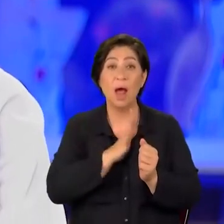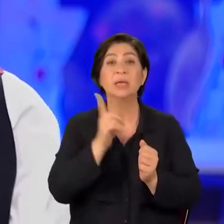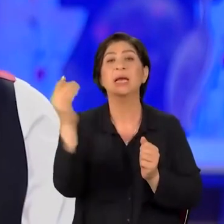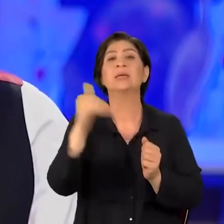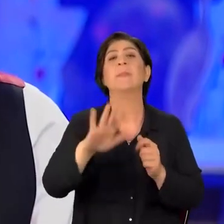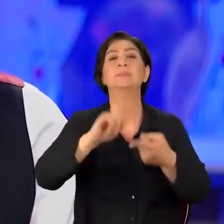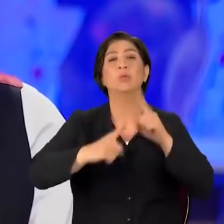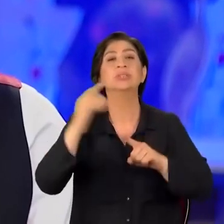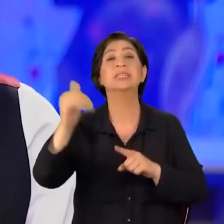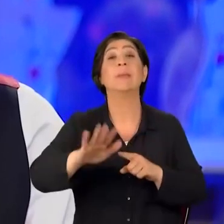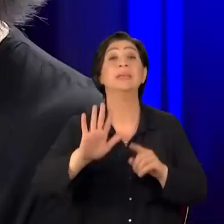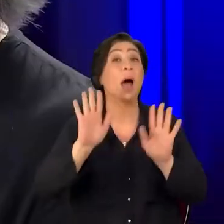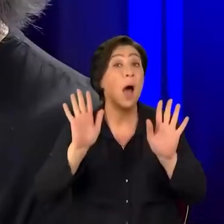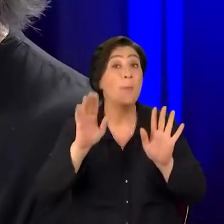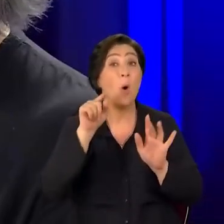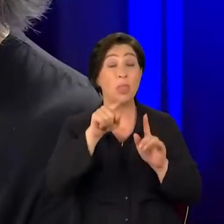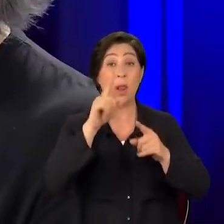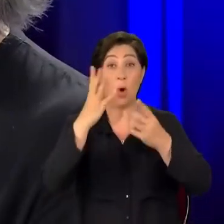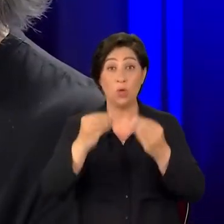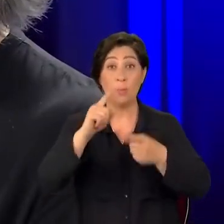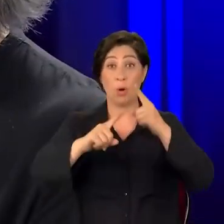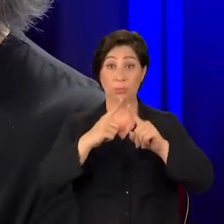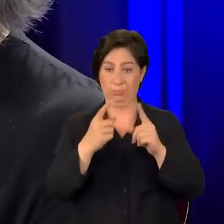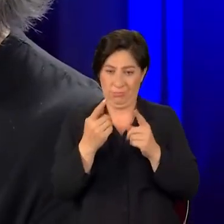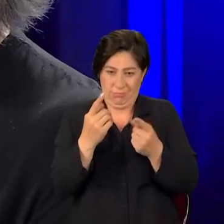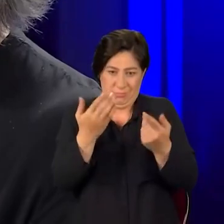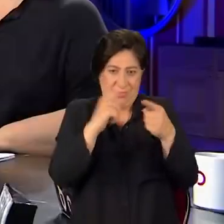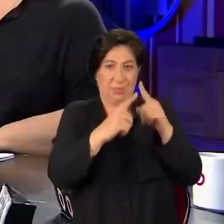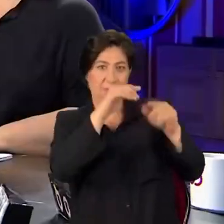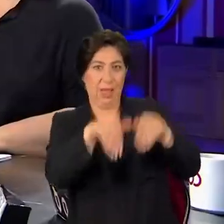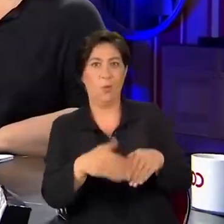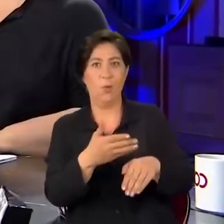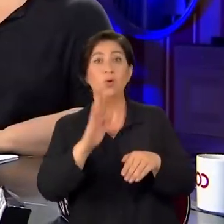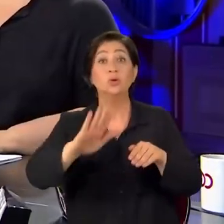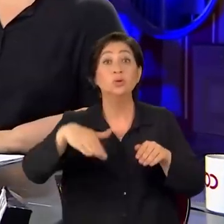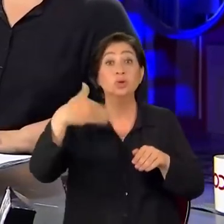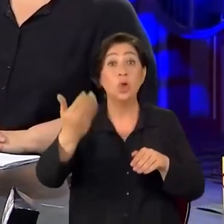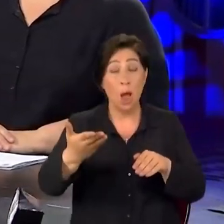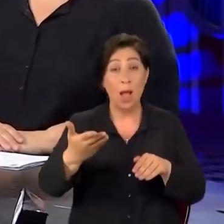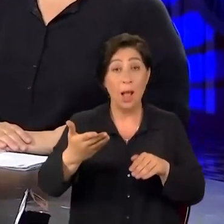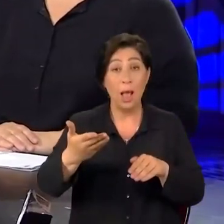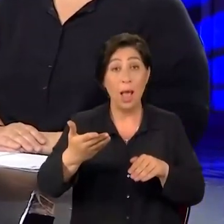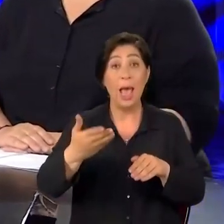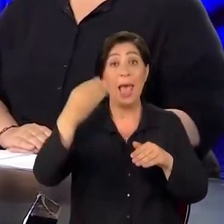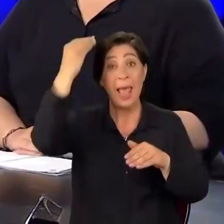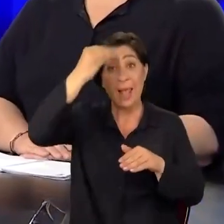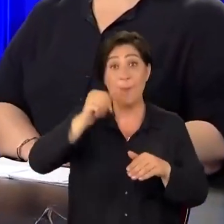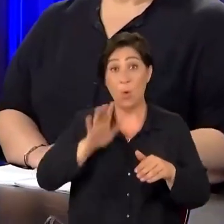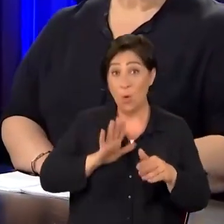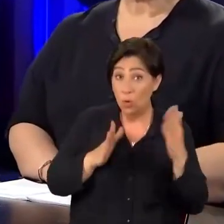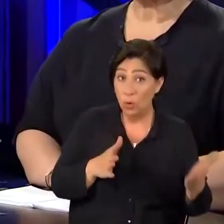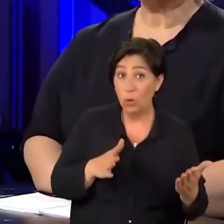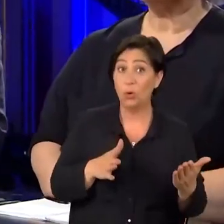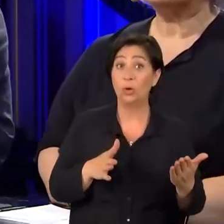konuklar var, herhalde programa gelmez siyasetçiler. Ama onların olduğu bir programda çıkıyor ve ondan sonra gerek